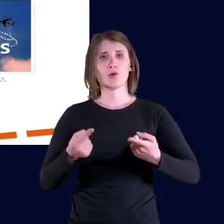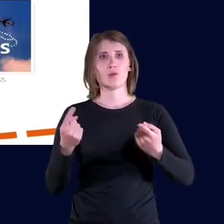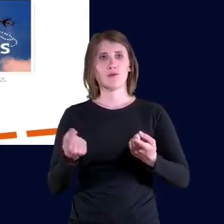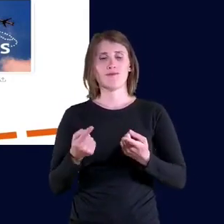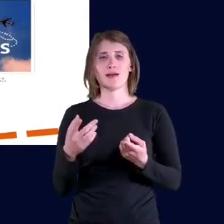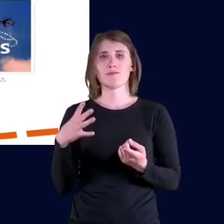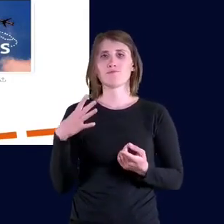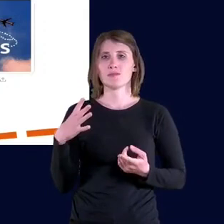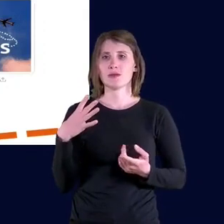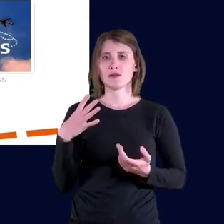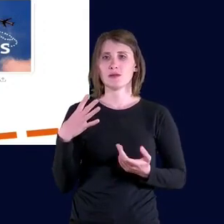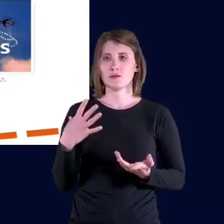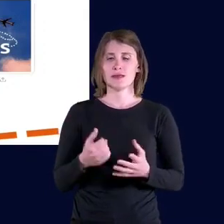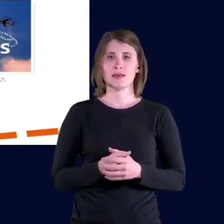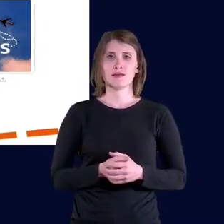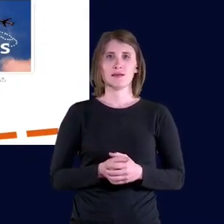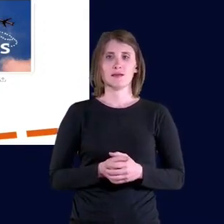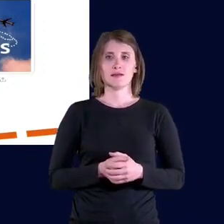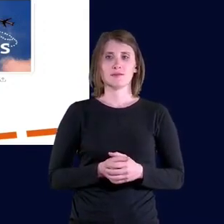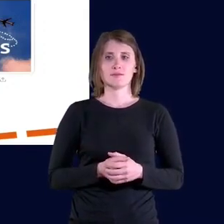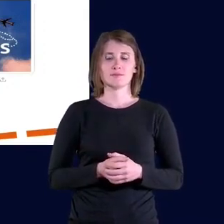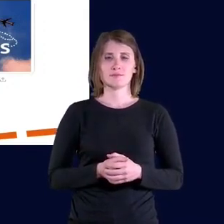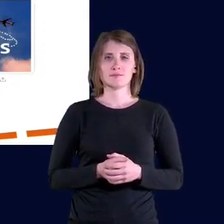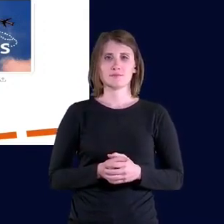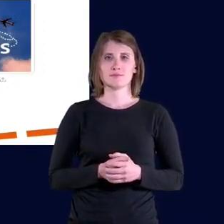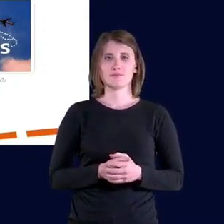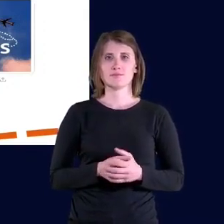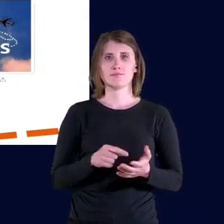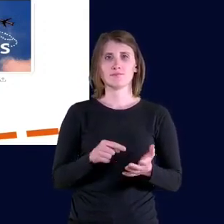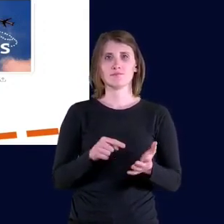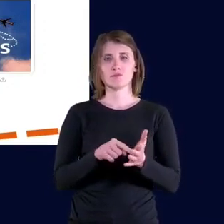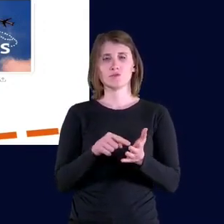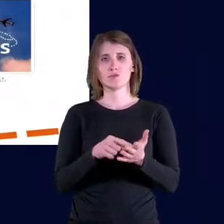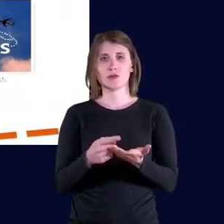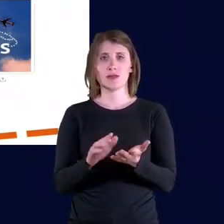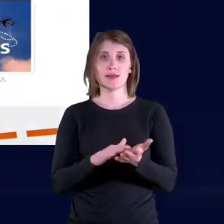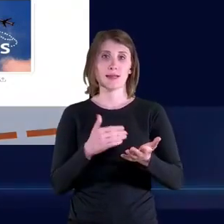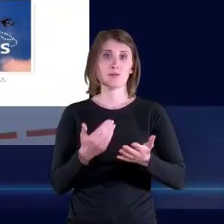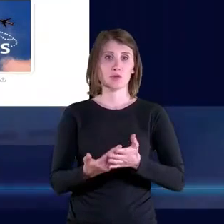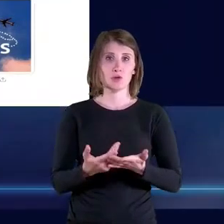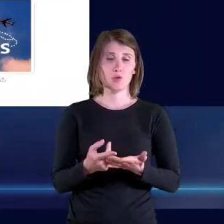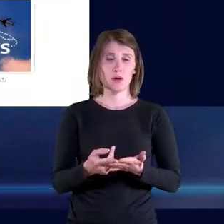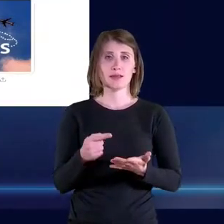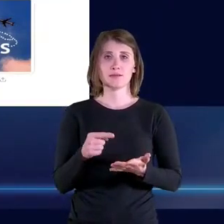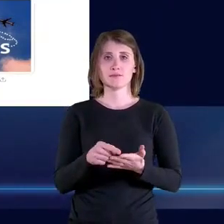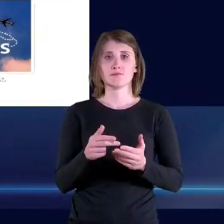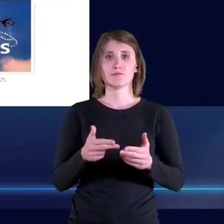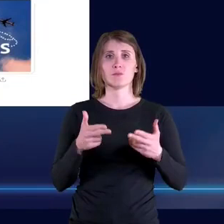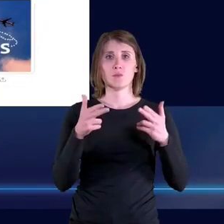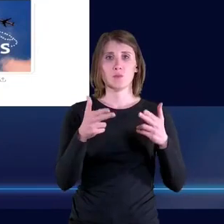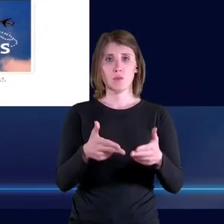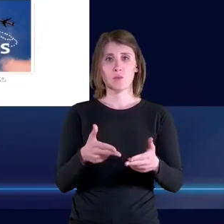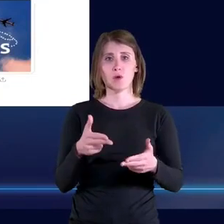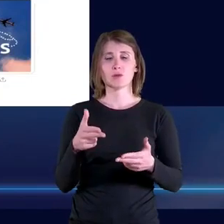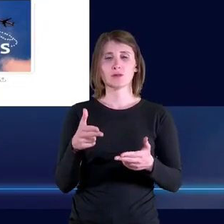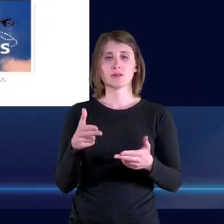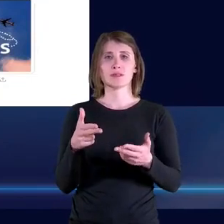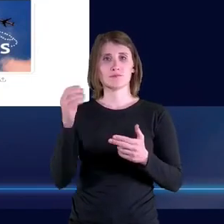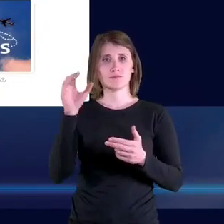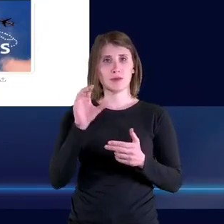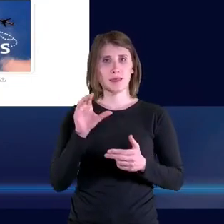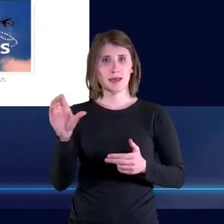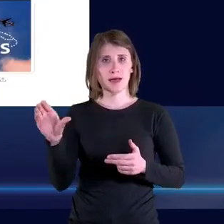treści tutaj te promujące między mimo swoich danych